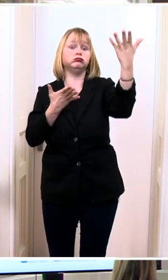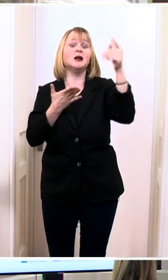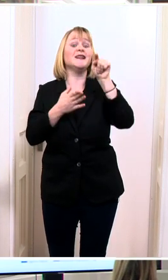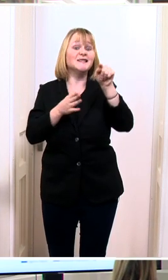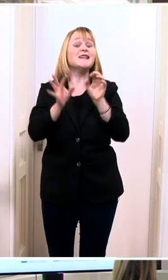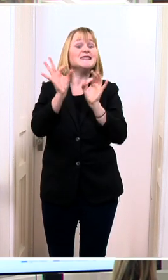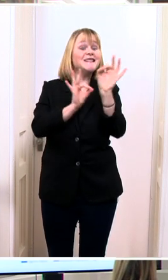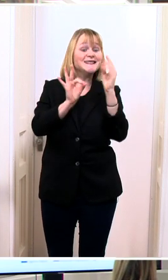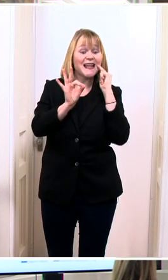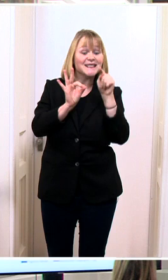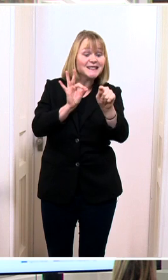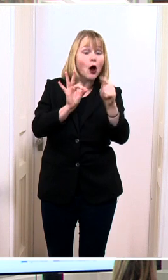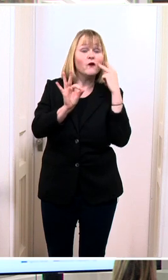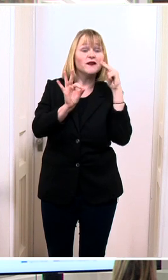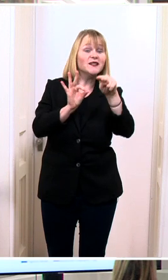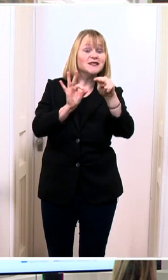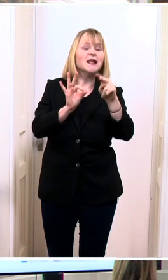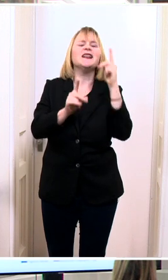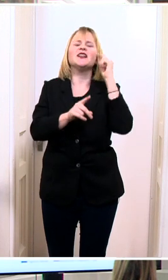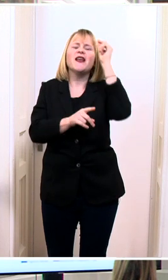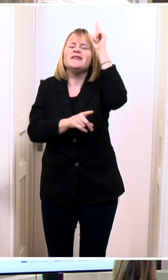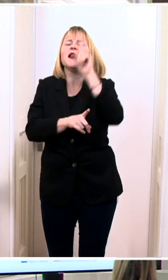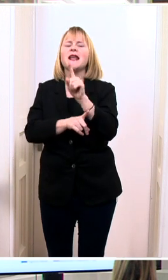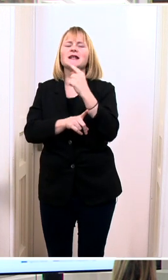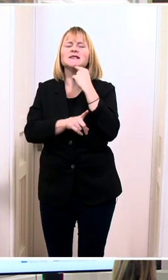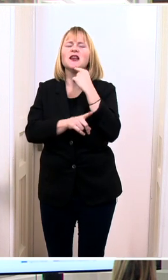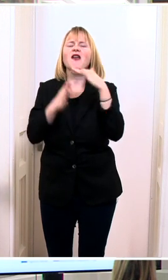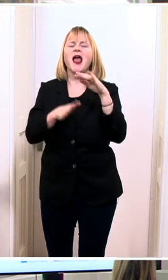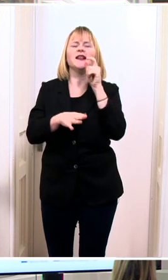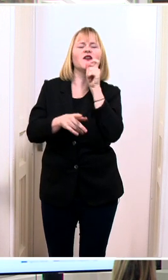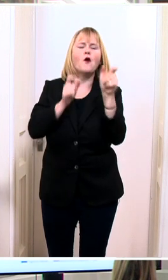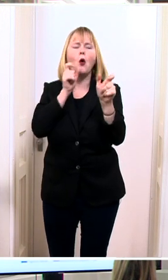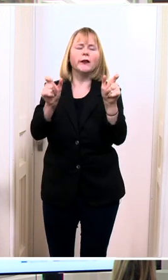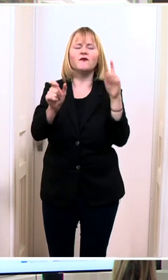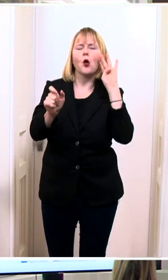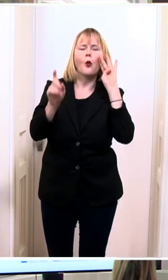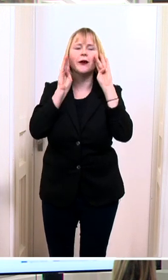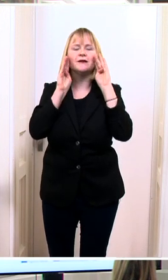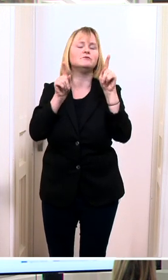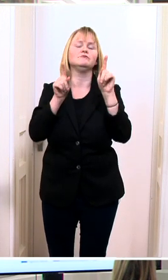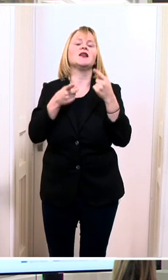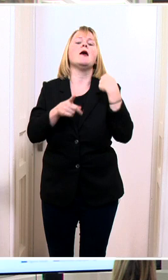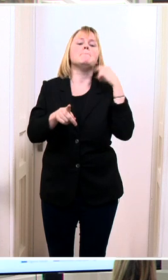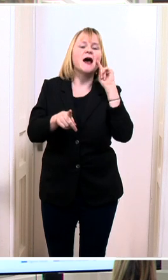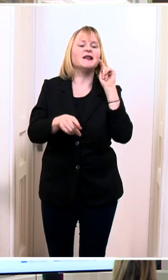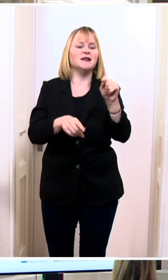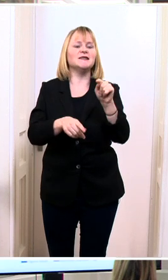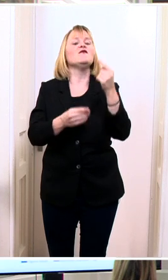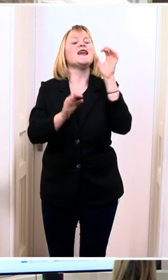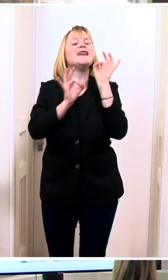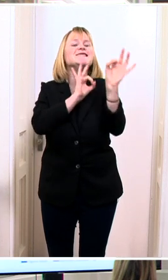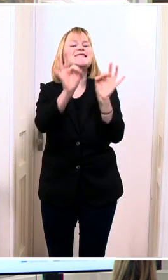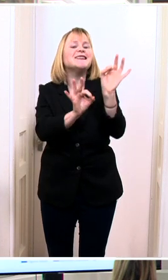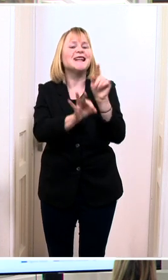in Inzidenz niedergeschlagen, nicht in der Intelligenz, aber es war offenbar nicht große Intelligenz vorhanden vor den Feiertagen, muss man